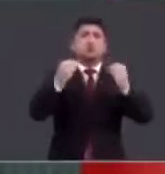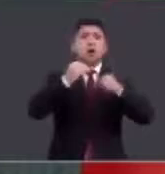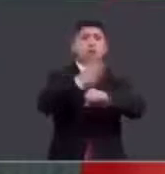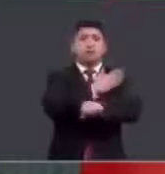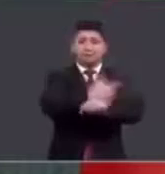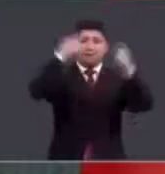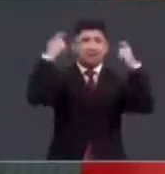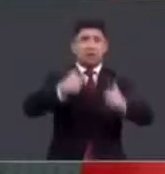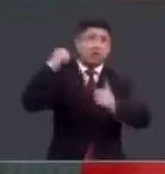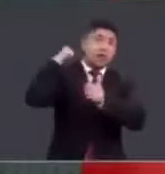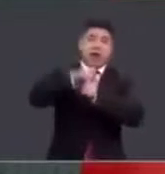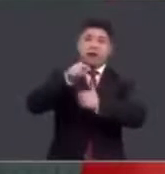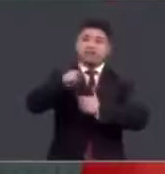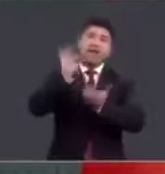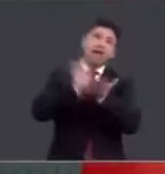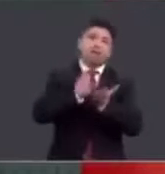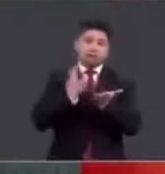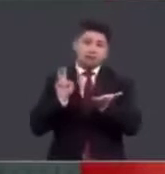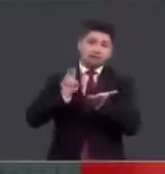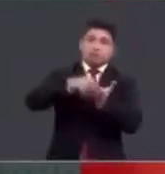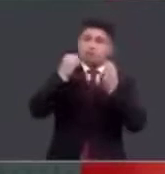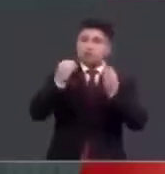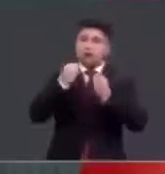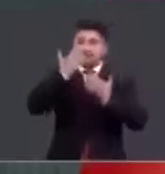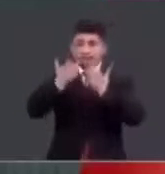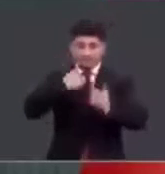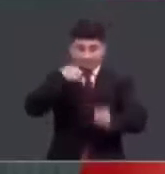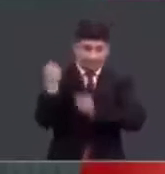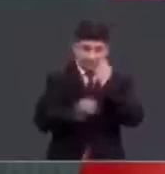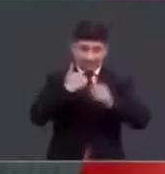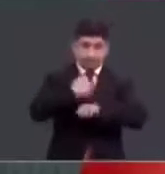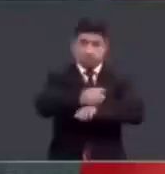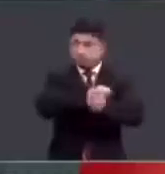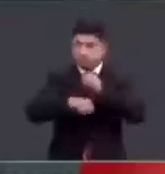coğrafyayı yeniden ayağa kaldırma çalışmalarına da bizzat şahit olduk.